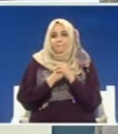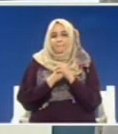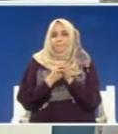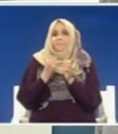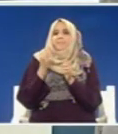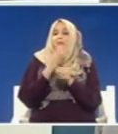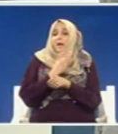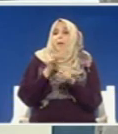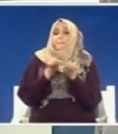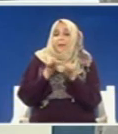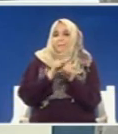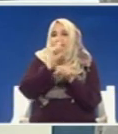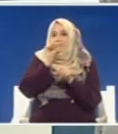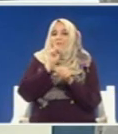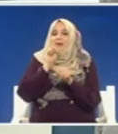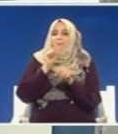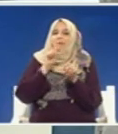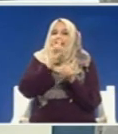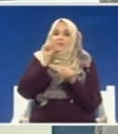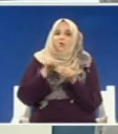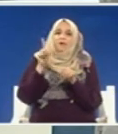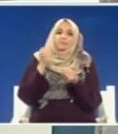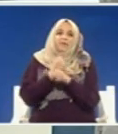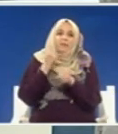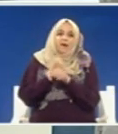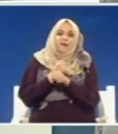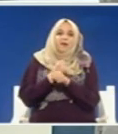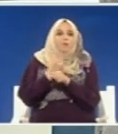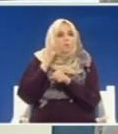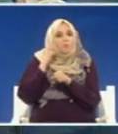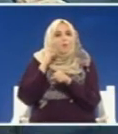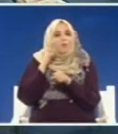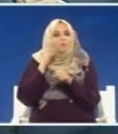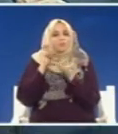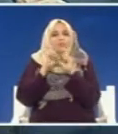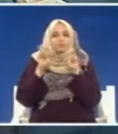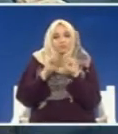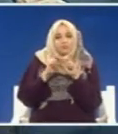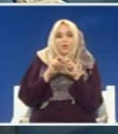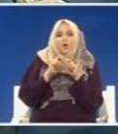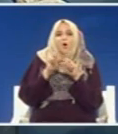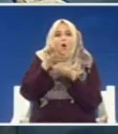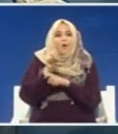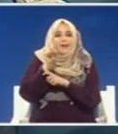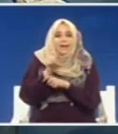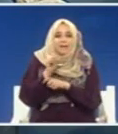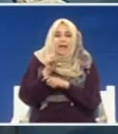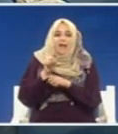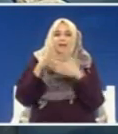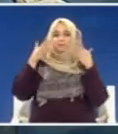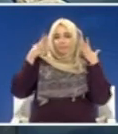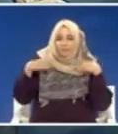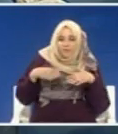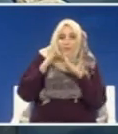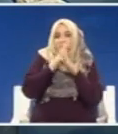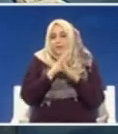عمل في إطار بحث في إطار عملها، هذا بائع مخدرات، داروا له كمين معين، تم